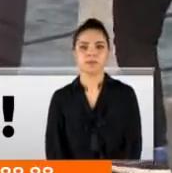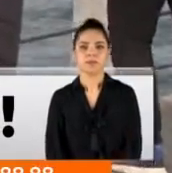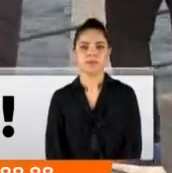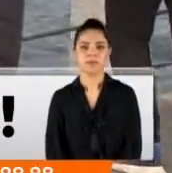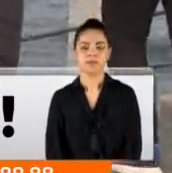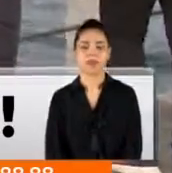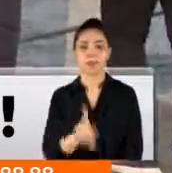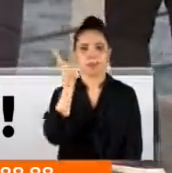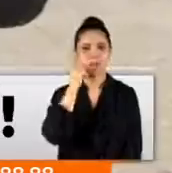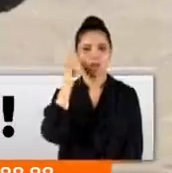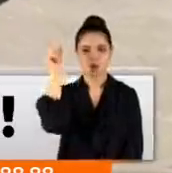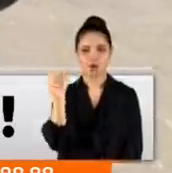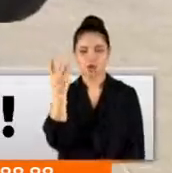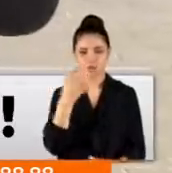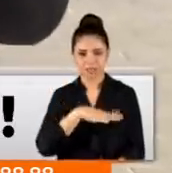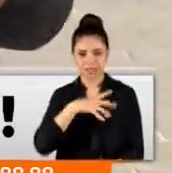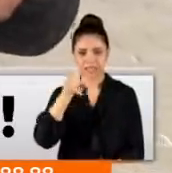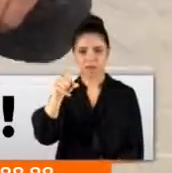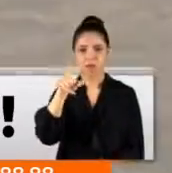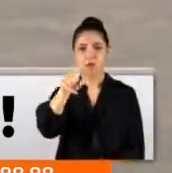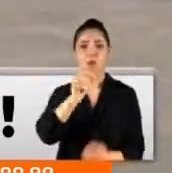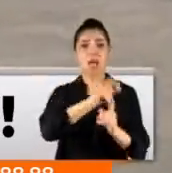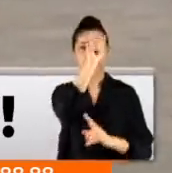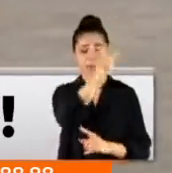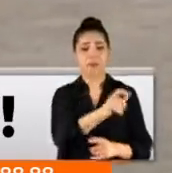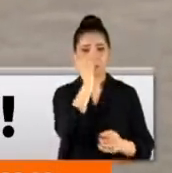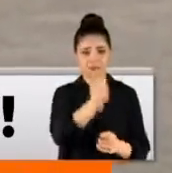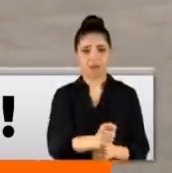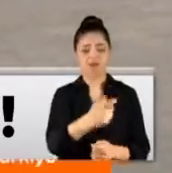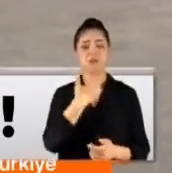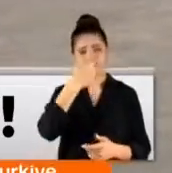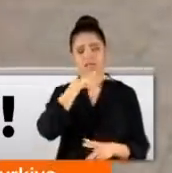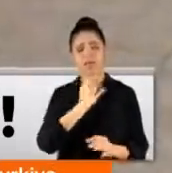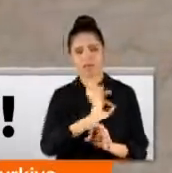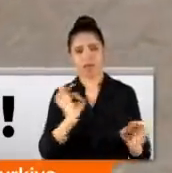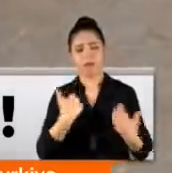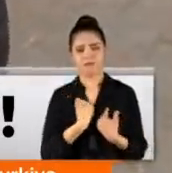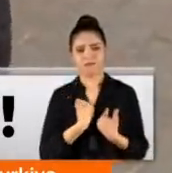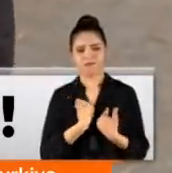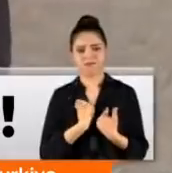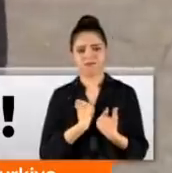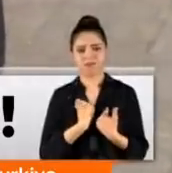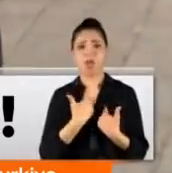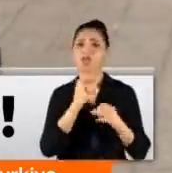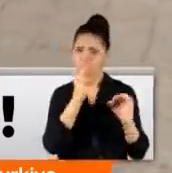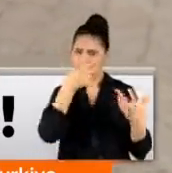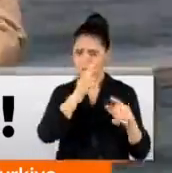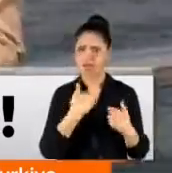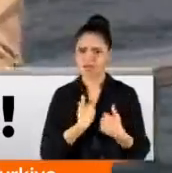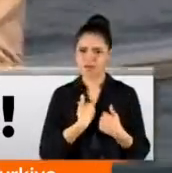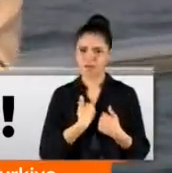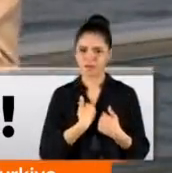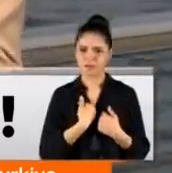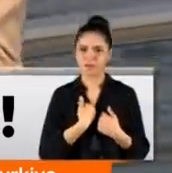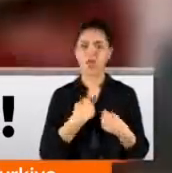Ünlünün yerinde olmak ister miyim? Baksana bu tamamen İbrahim Tatlıses. Gerçekten de benzedim yani. Allah Allah bayağı benziyormuşum.